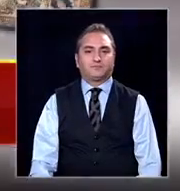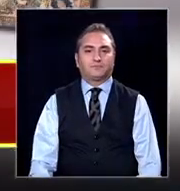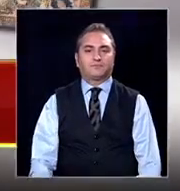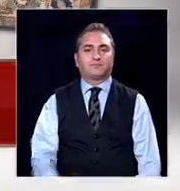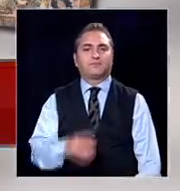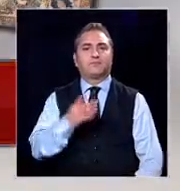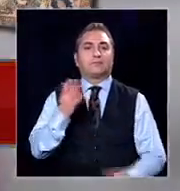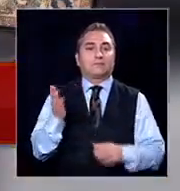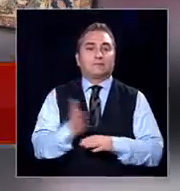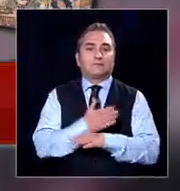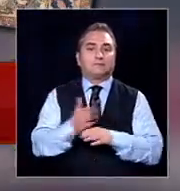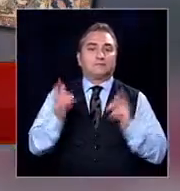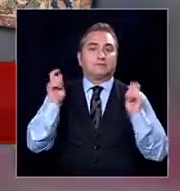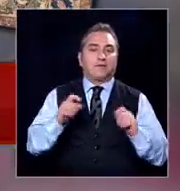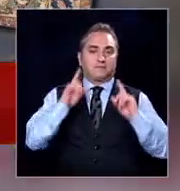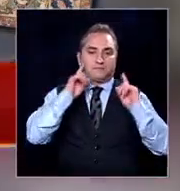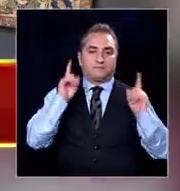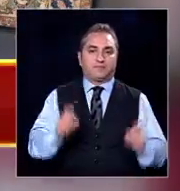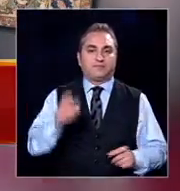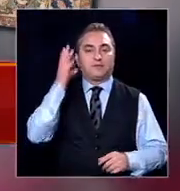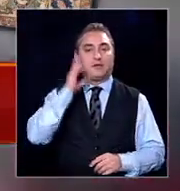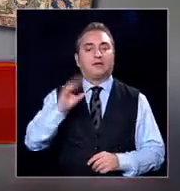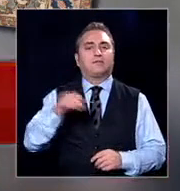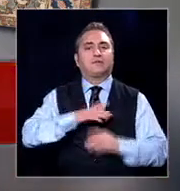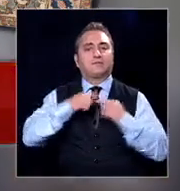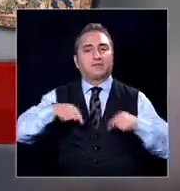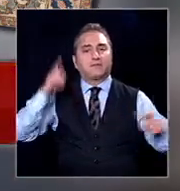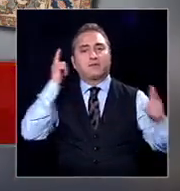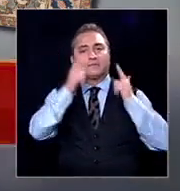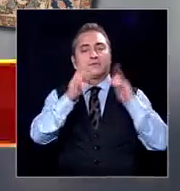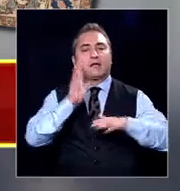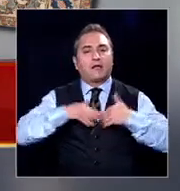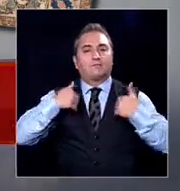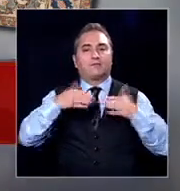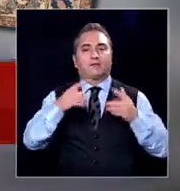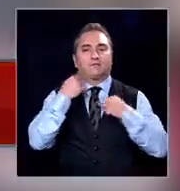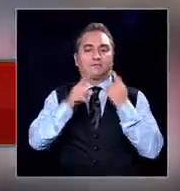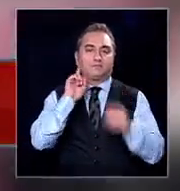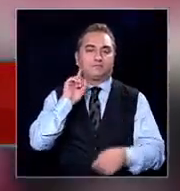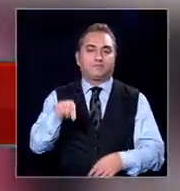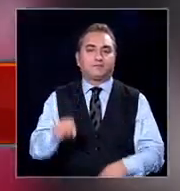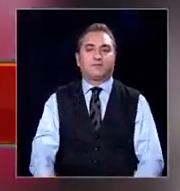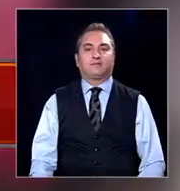Yaptığına kimse anlam veremedi. Etraftakiler yapma diye seslendi ama o dinlemedi.